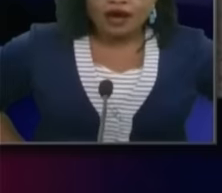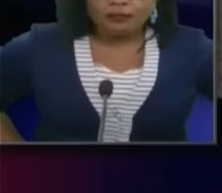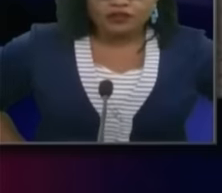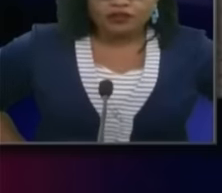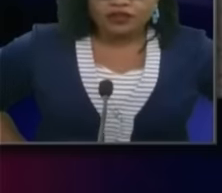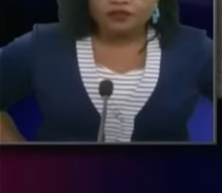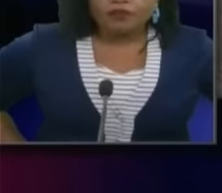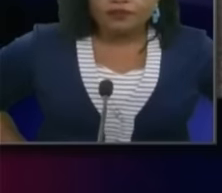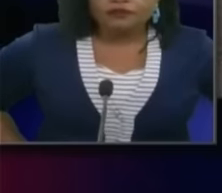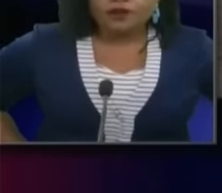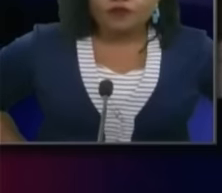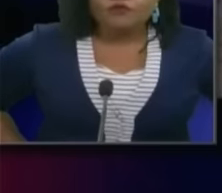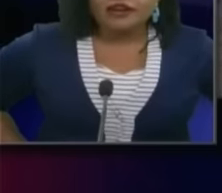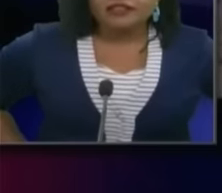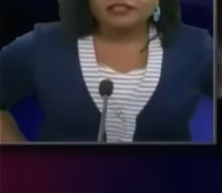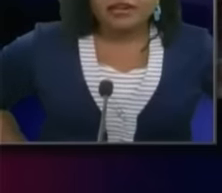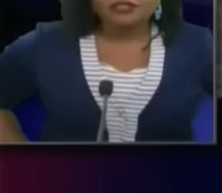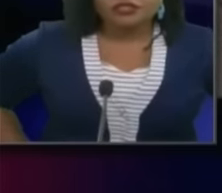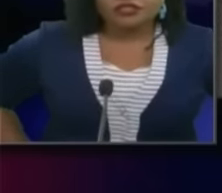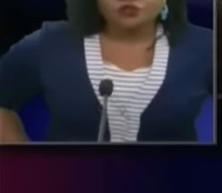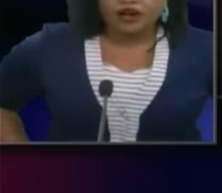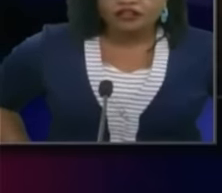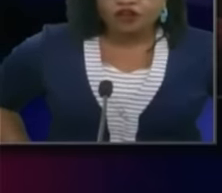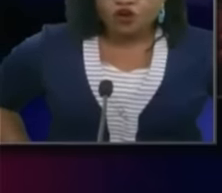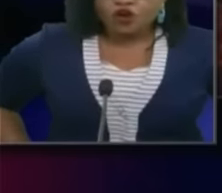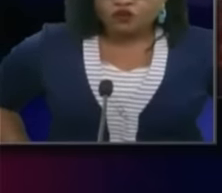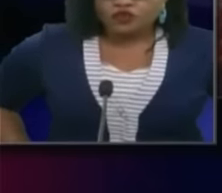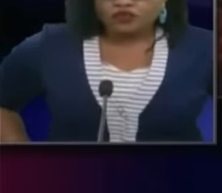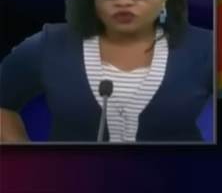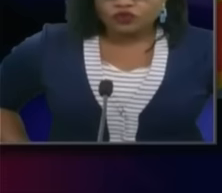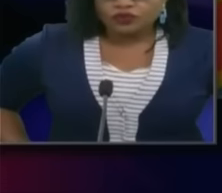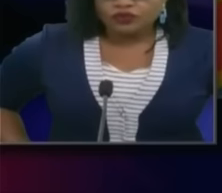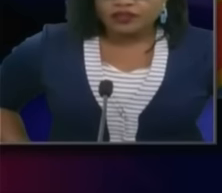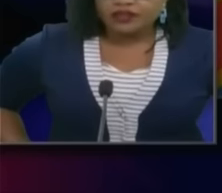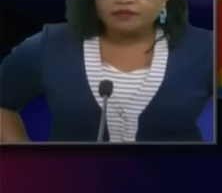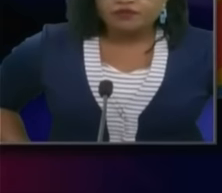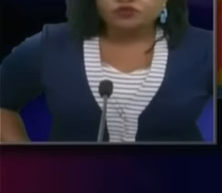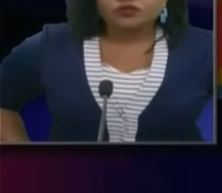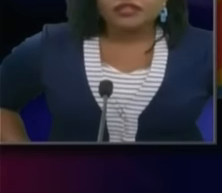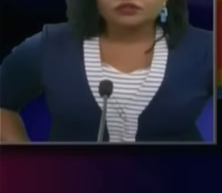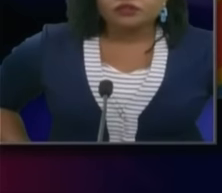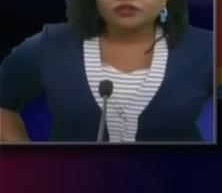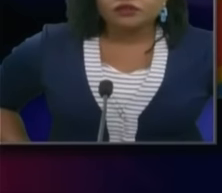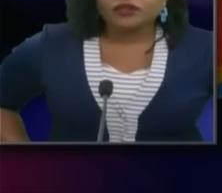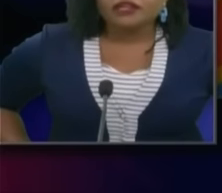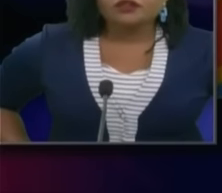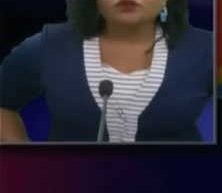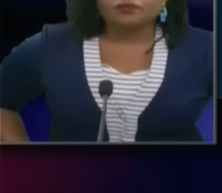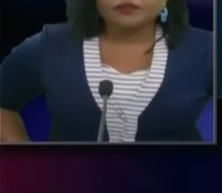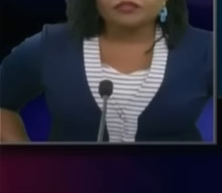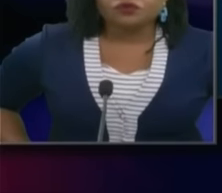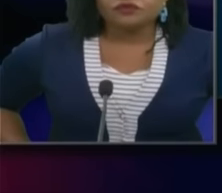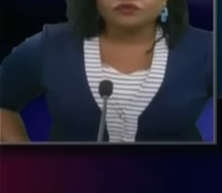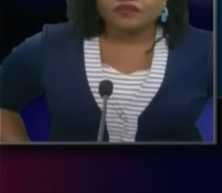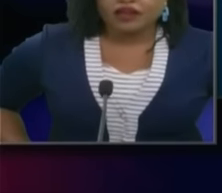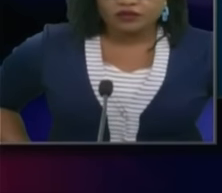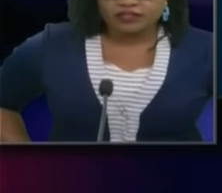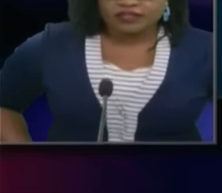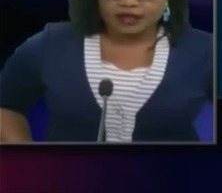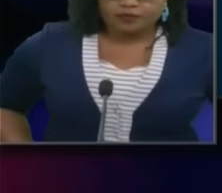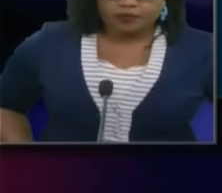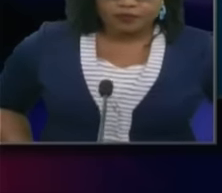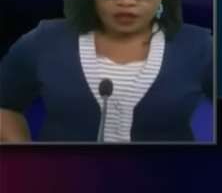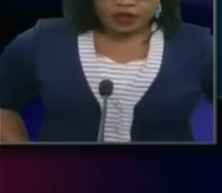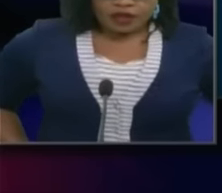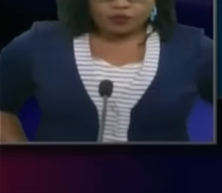a personnellement pris part au vernissage de cet ouvrage, une façon de donner les mêmes chances à tous les Congolais, y compris ceux vivant avec